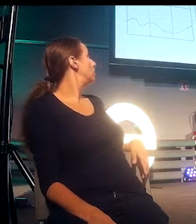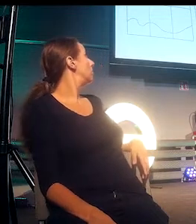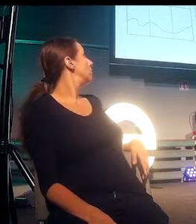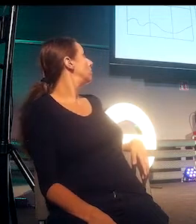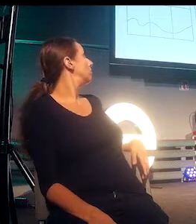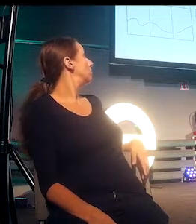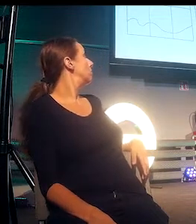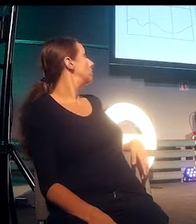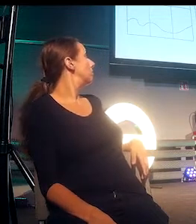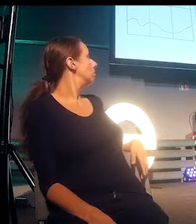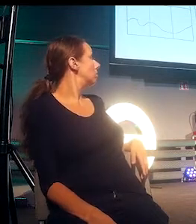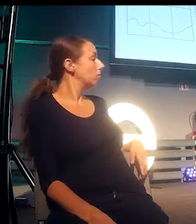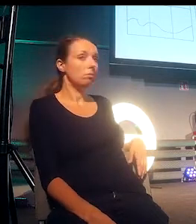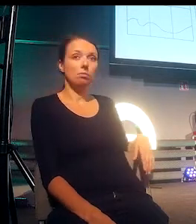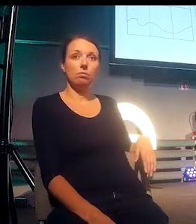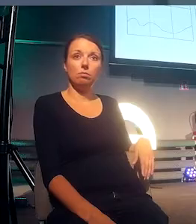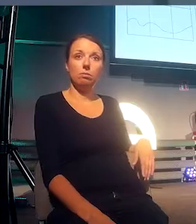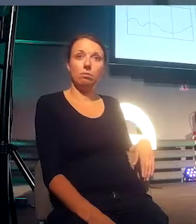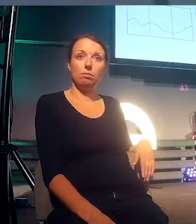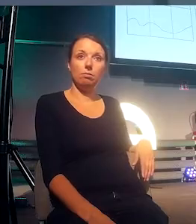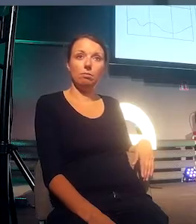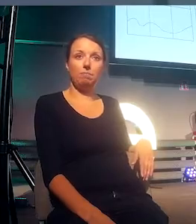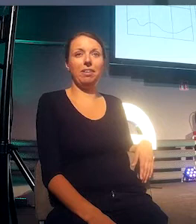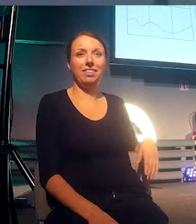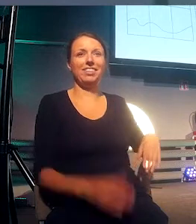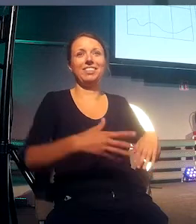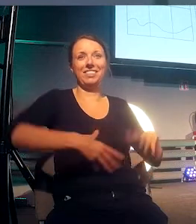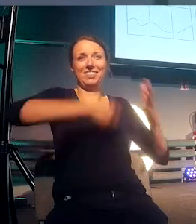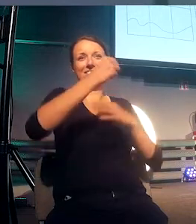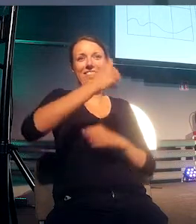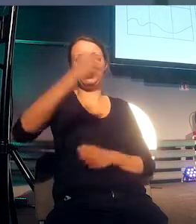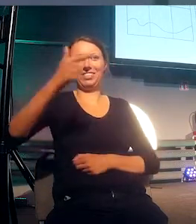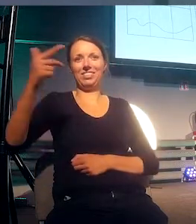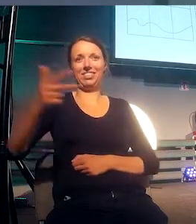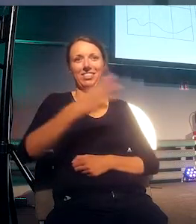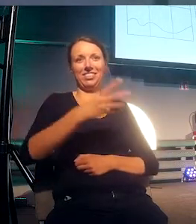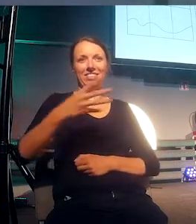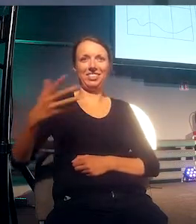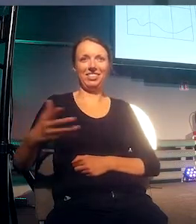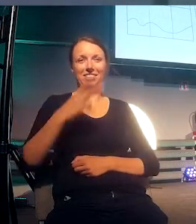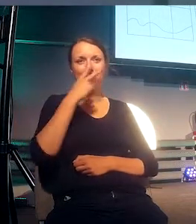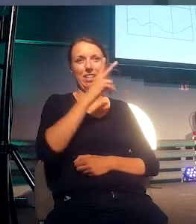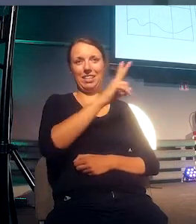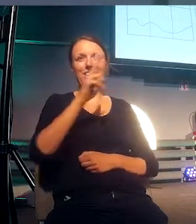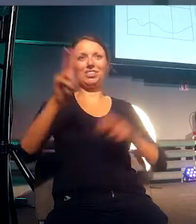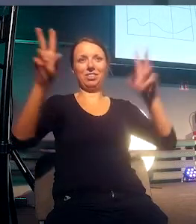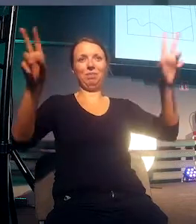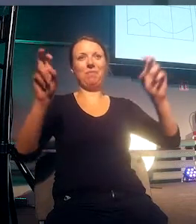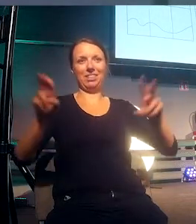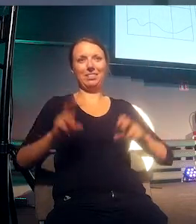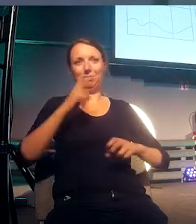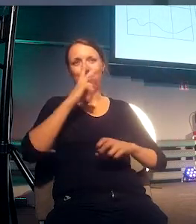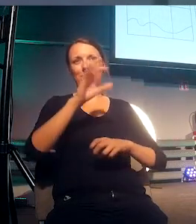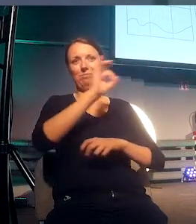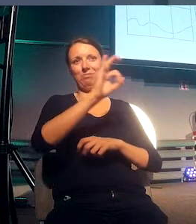Map, Experience Map i Service Blueprint Map. Każdy z tych rodzajów map jest bardzo konkretną techniką, której nie